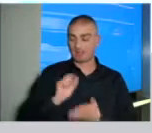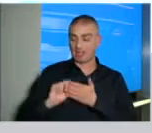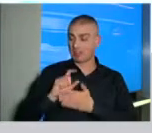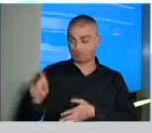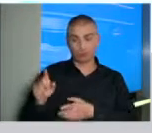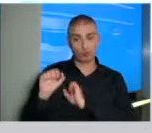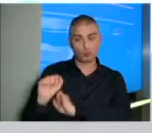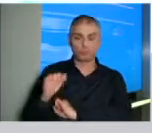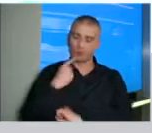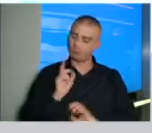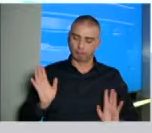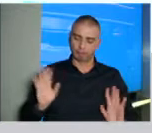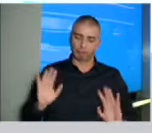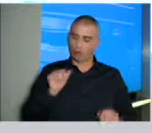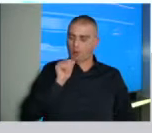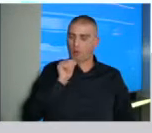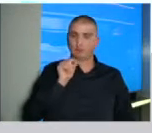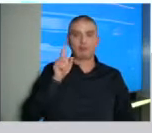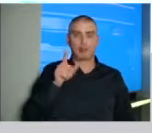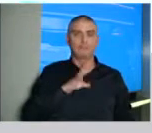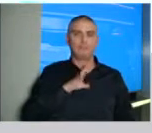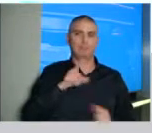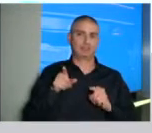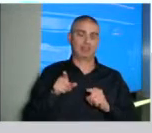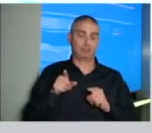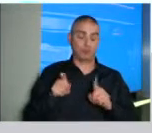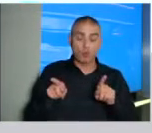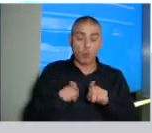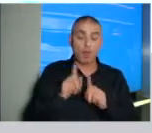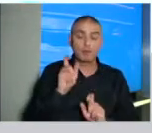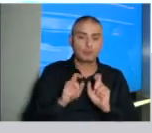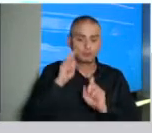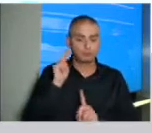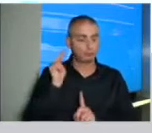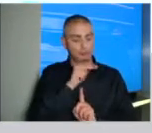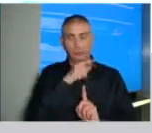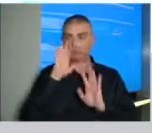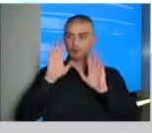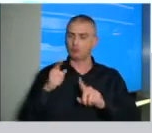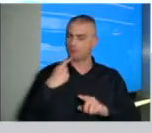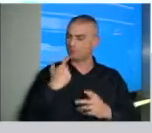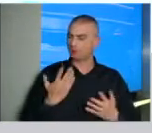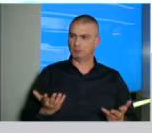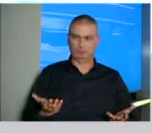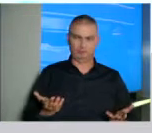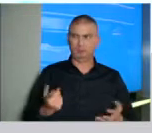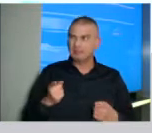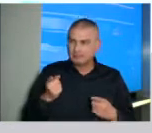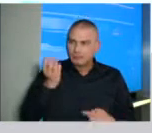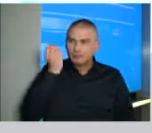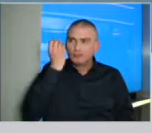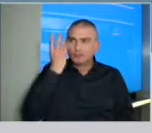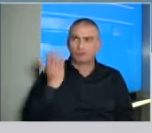האם אתם איתו? הם אומרים לא. הם המסכנים אותו. אותם אנשים מסתכלים על הסרט הזה ואומרים, זה